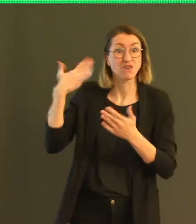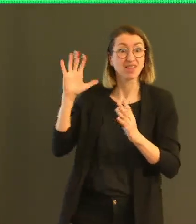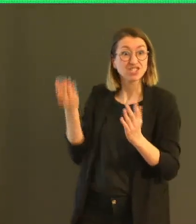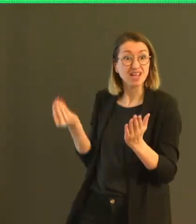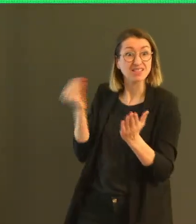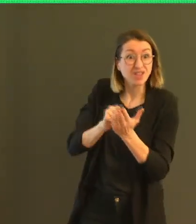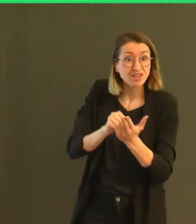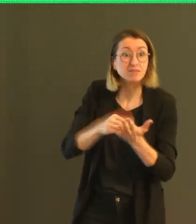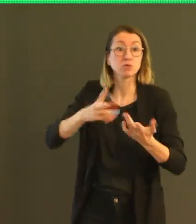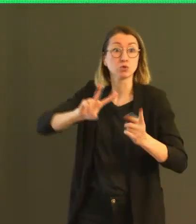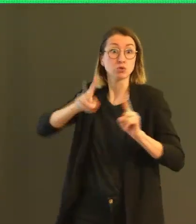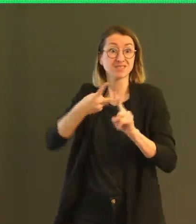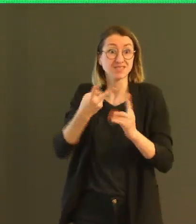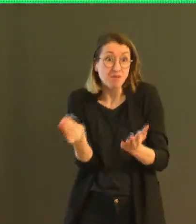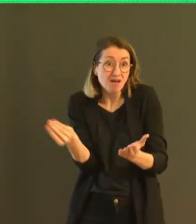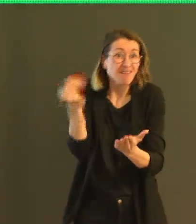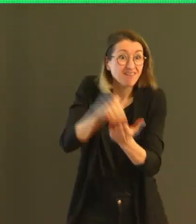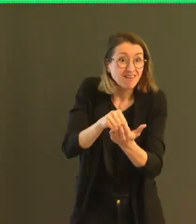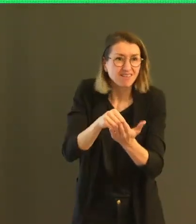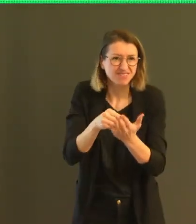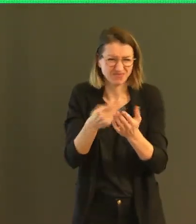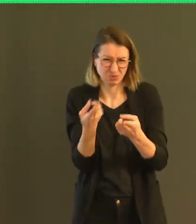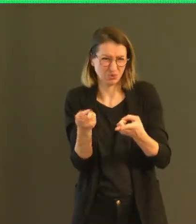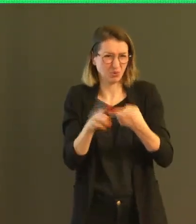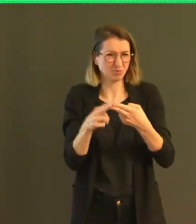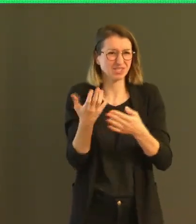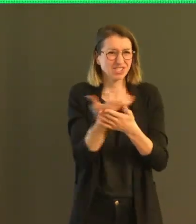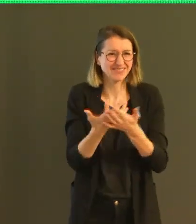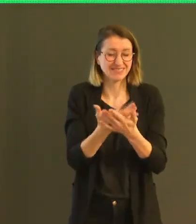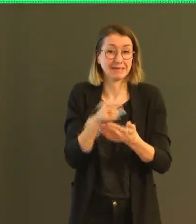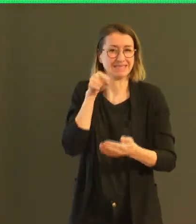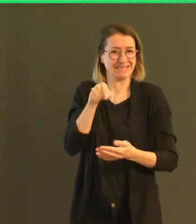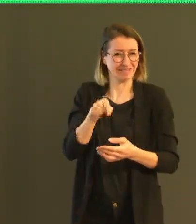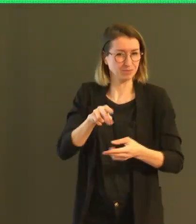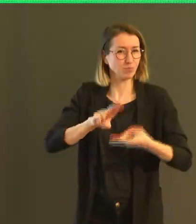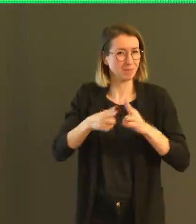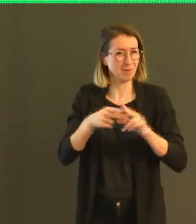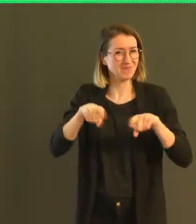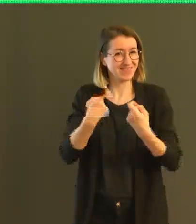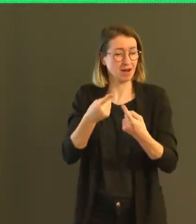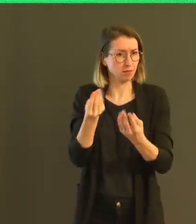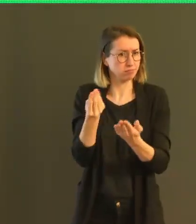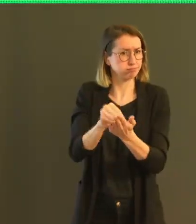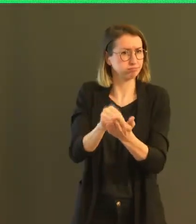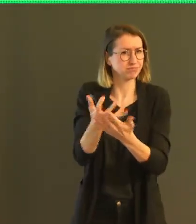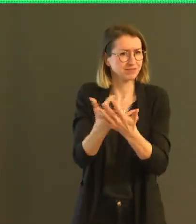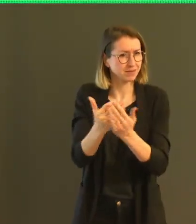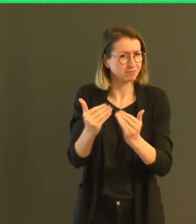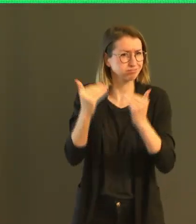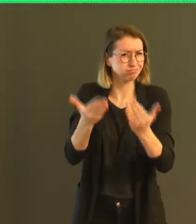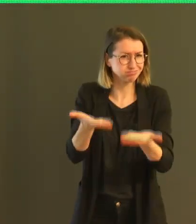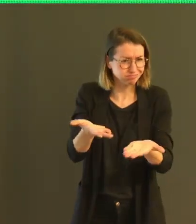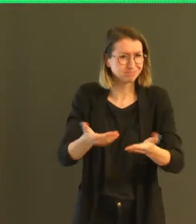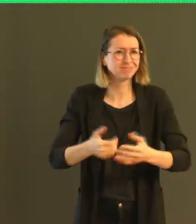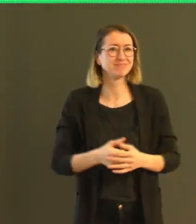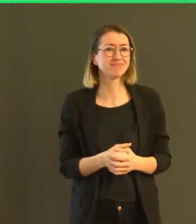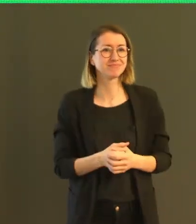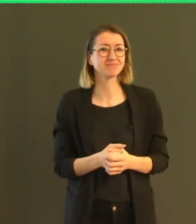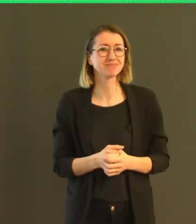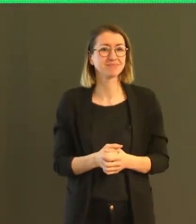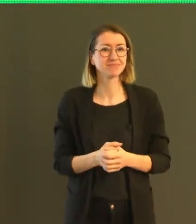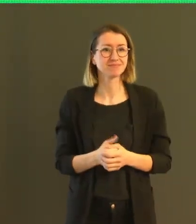idée de ce qui se passe pour l'instant le test fait dans le nez aussi ce qui s'est passé dans le passé la recherche d'anticorps il ya donc là mélange